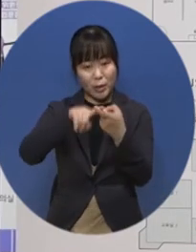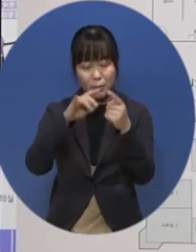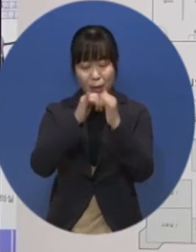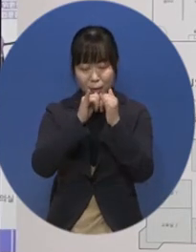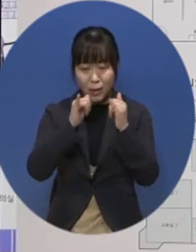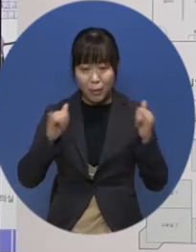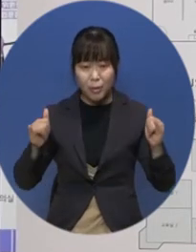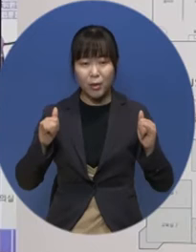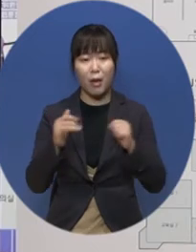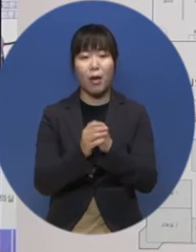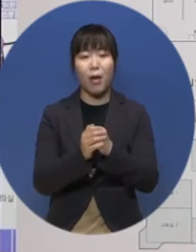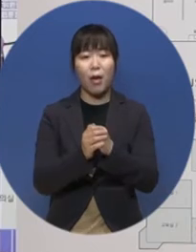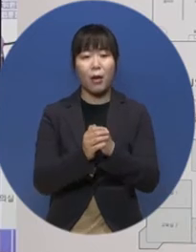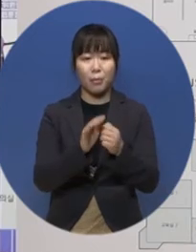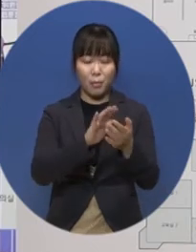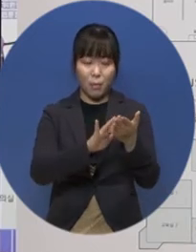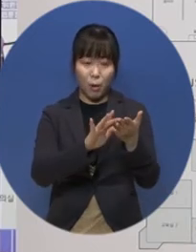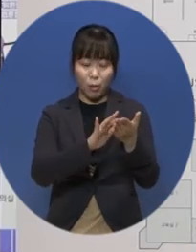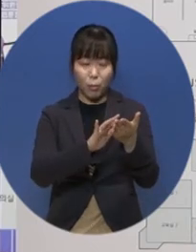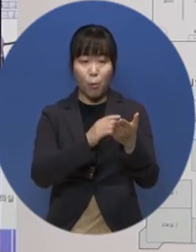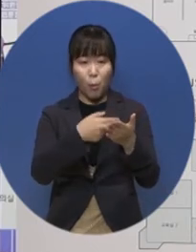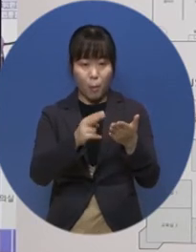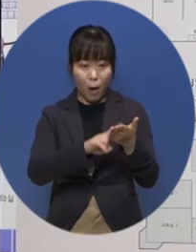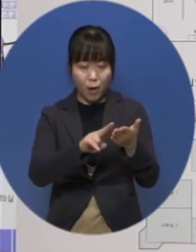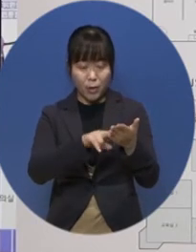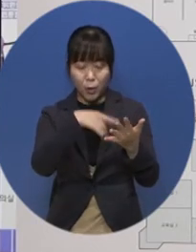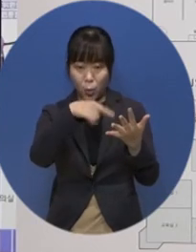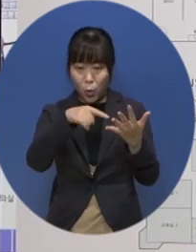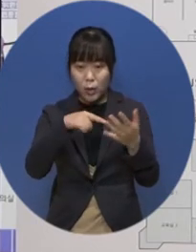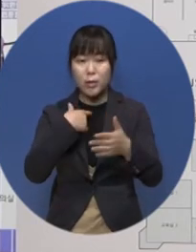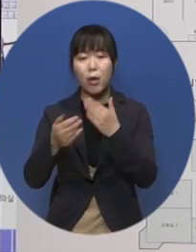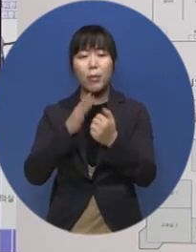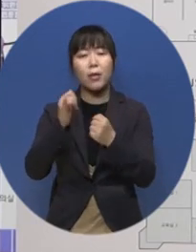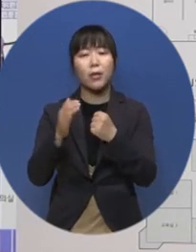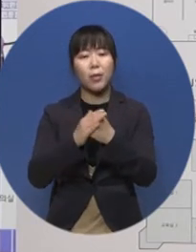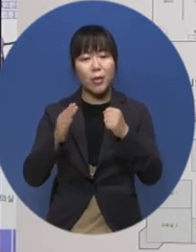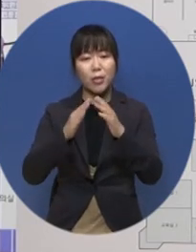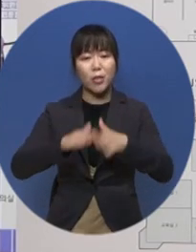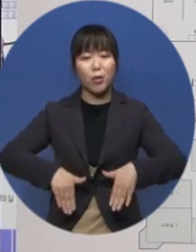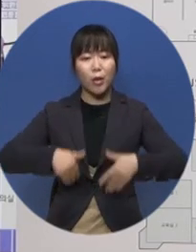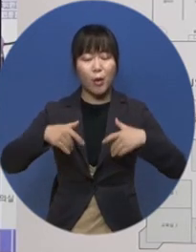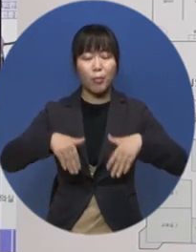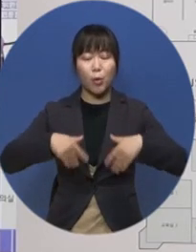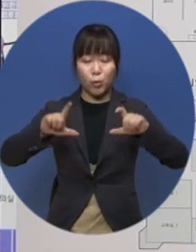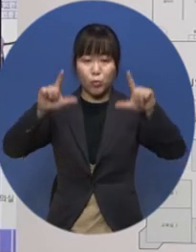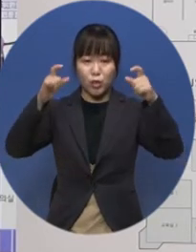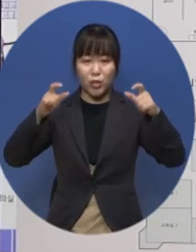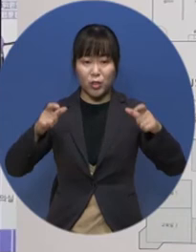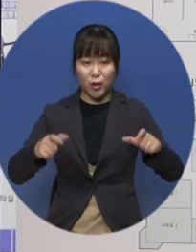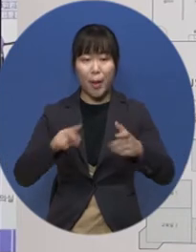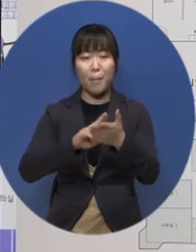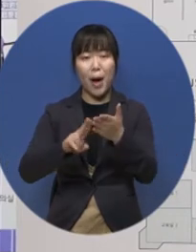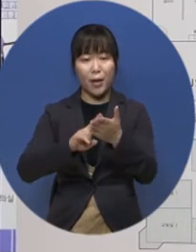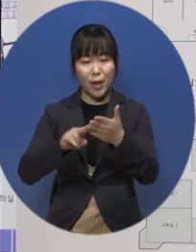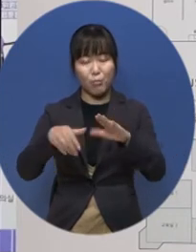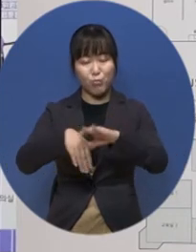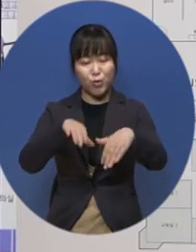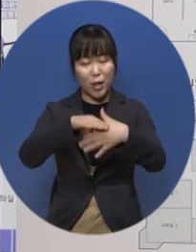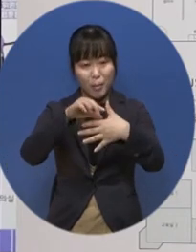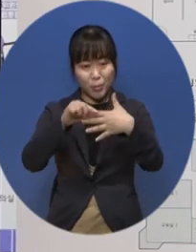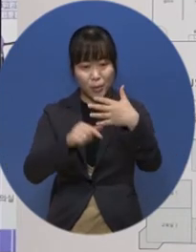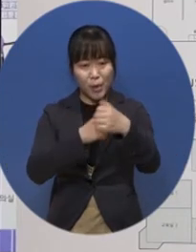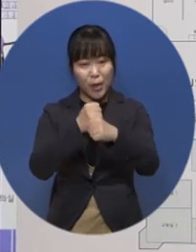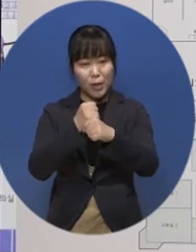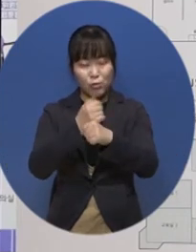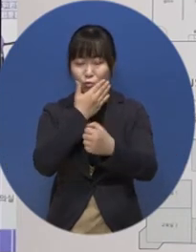웹툰 교육과 체험 프로그램을 제공해 전남 동부 지역의 새로운 만화 문화 트렌드를 이끌어가는 중심